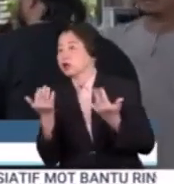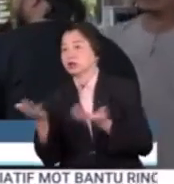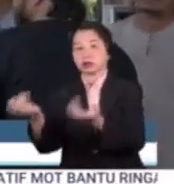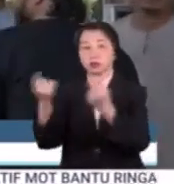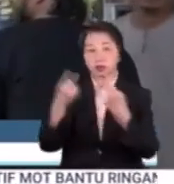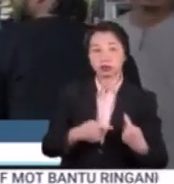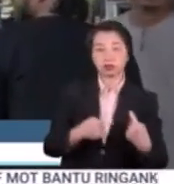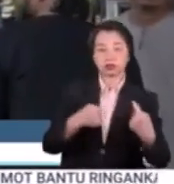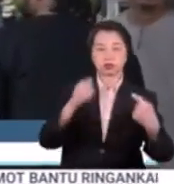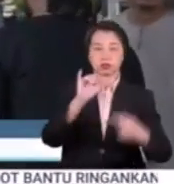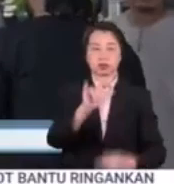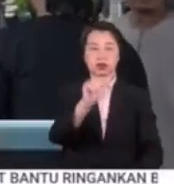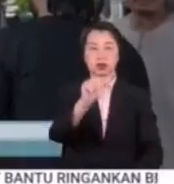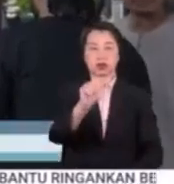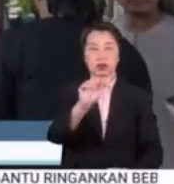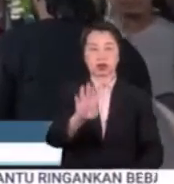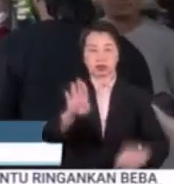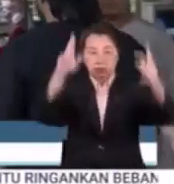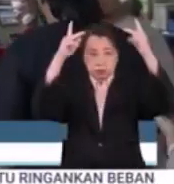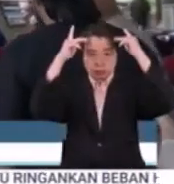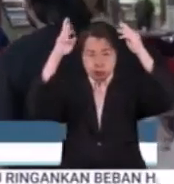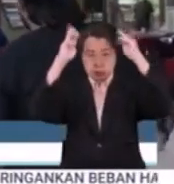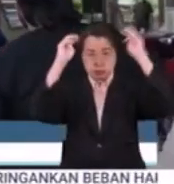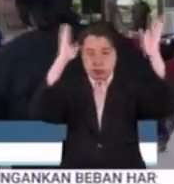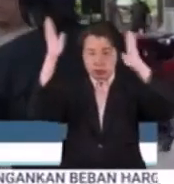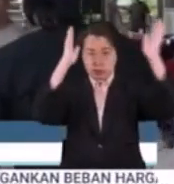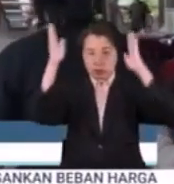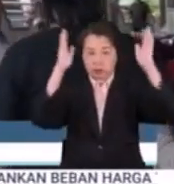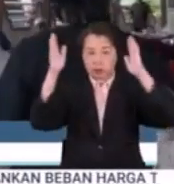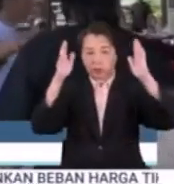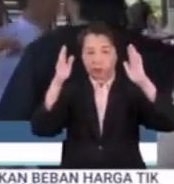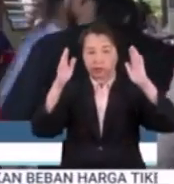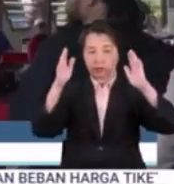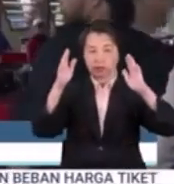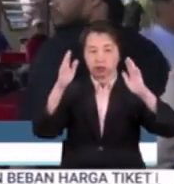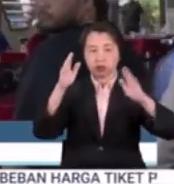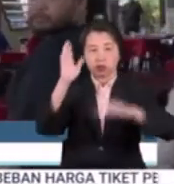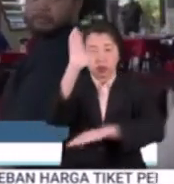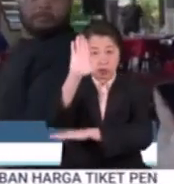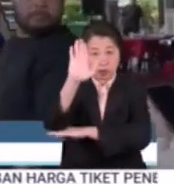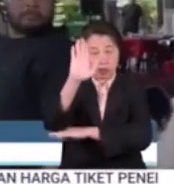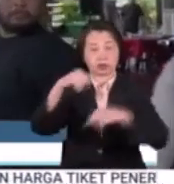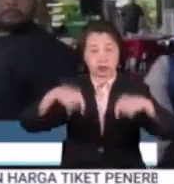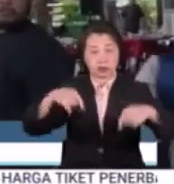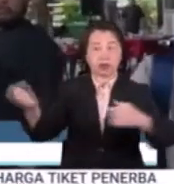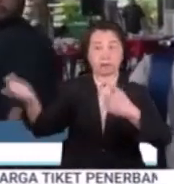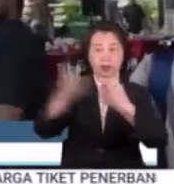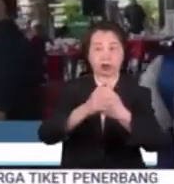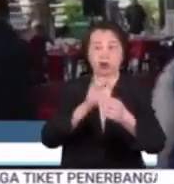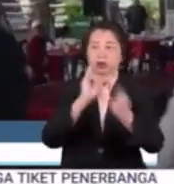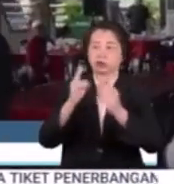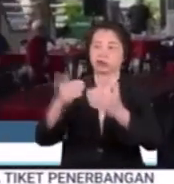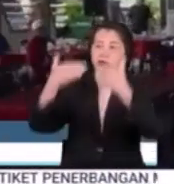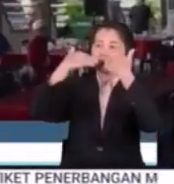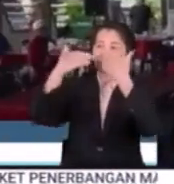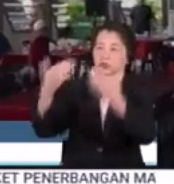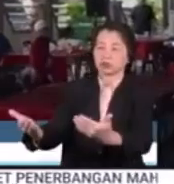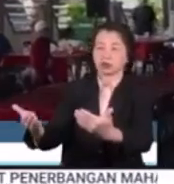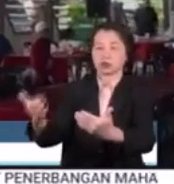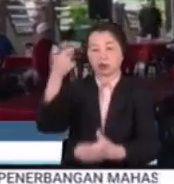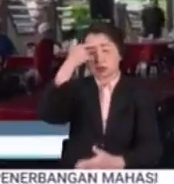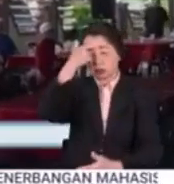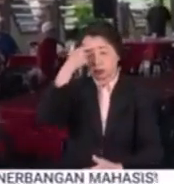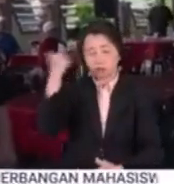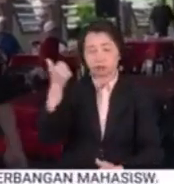kehadiran yang amat berhormat Perdana Menteri kita pada tengah hari ini. Kita mengucapkan ribuan terima kasihlah